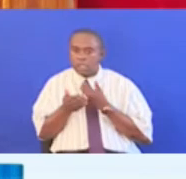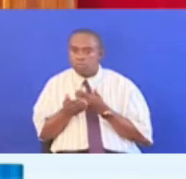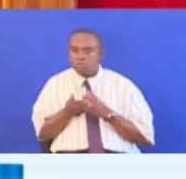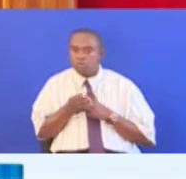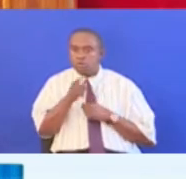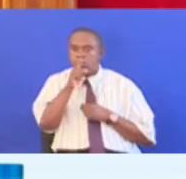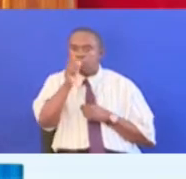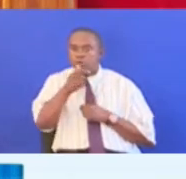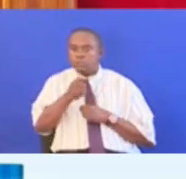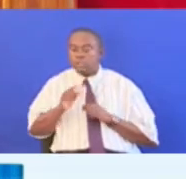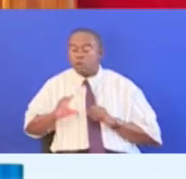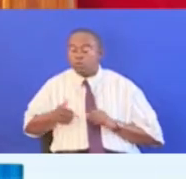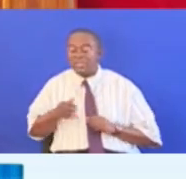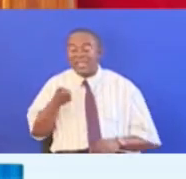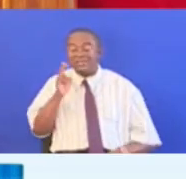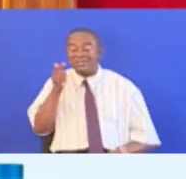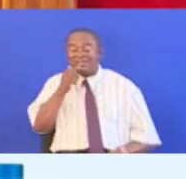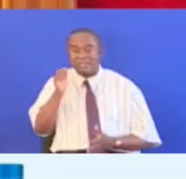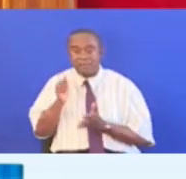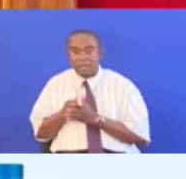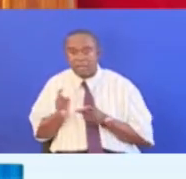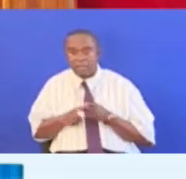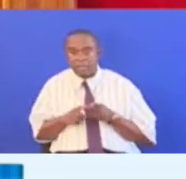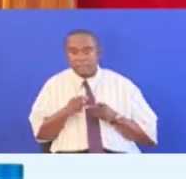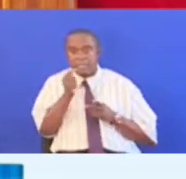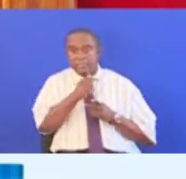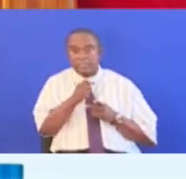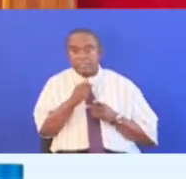Watanzania wenye asili na nasaba ya Tanzania bara, asili na nasaba ya